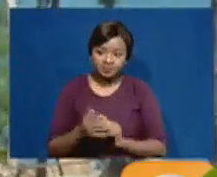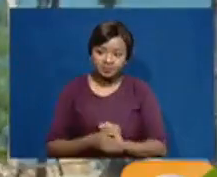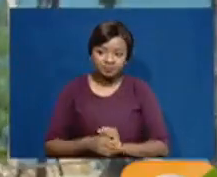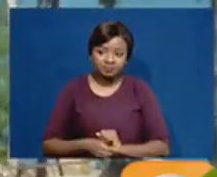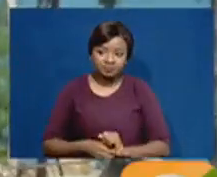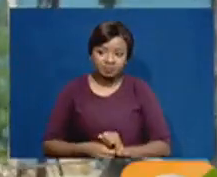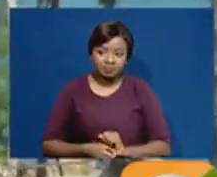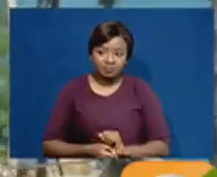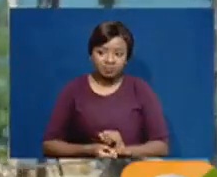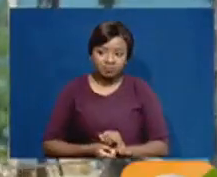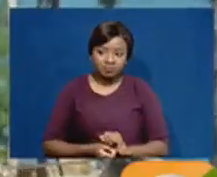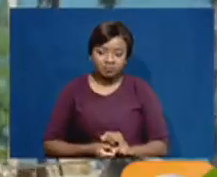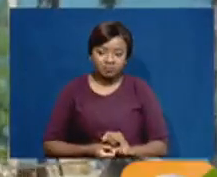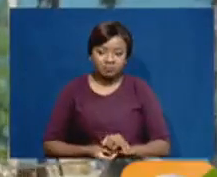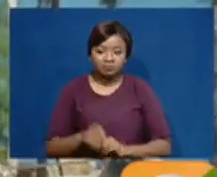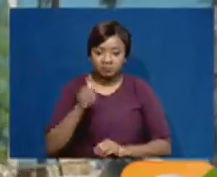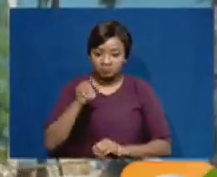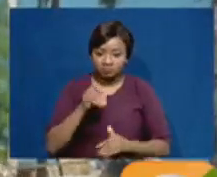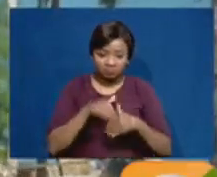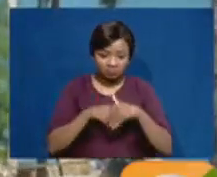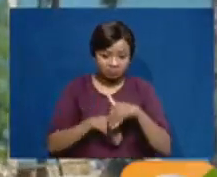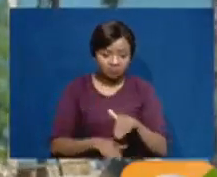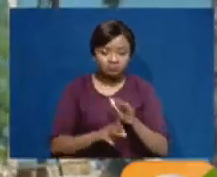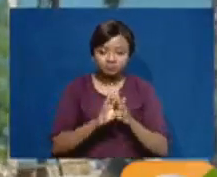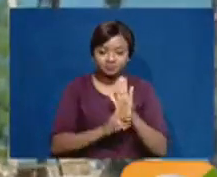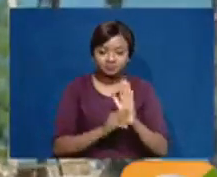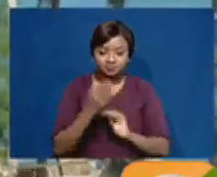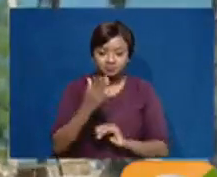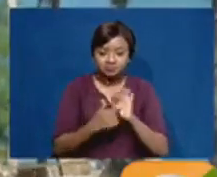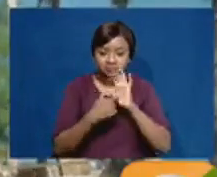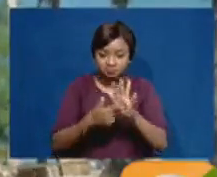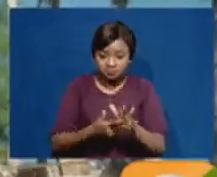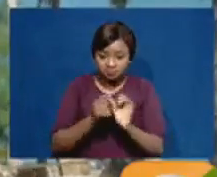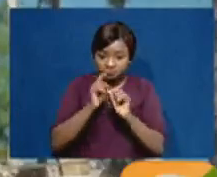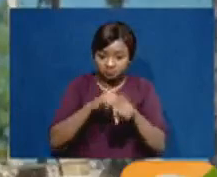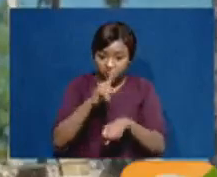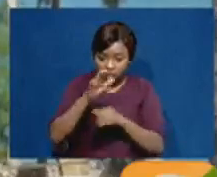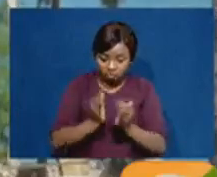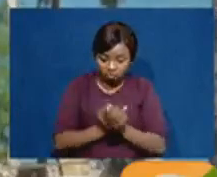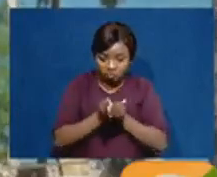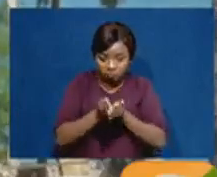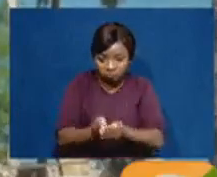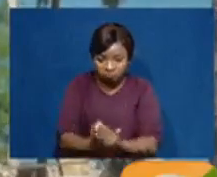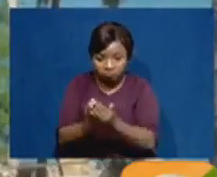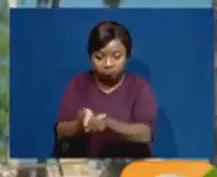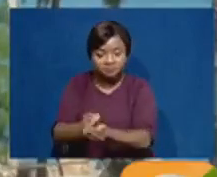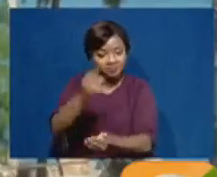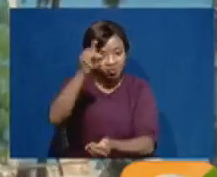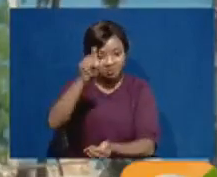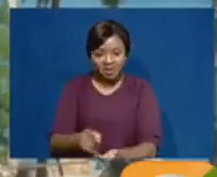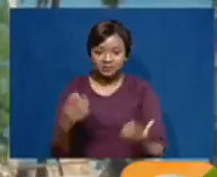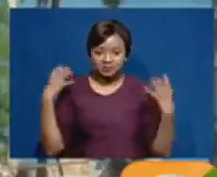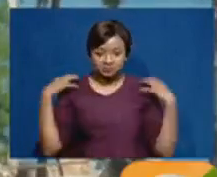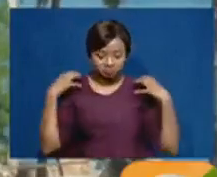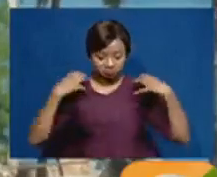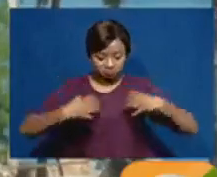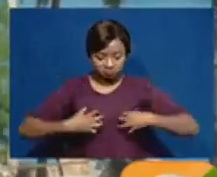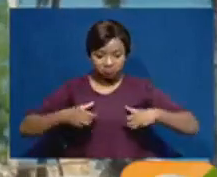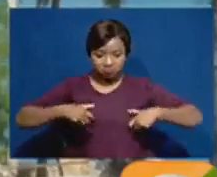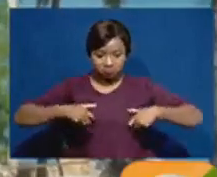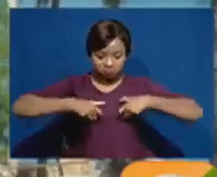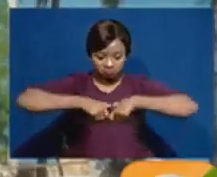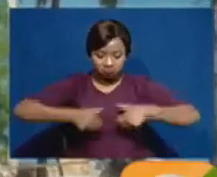Wafuate sheria za usalama, especially wakati unapanda dau unavaa life jacket. Si lazima ukue